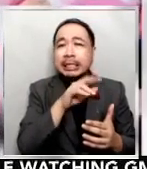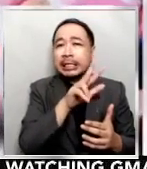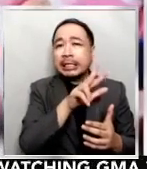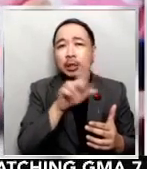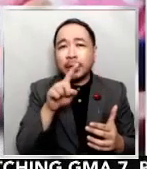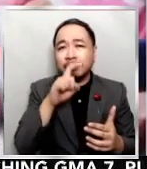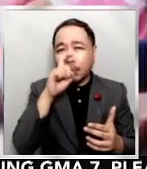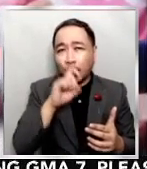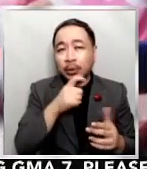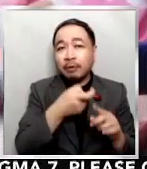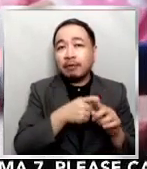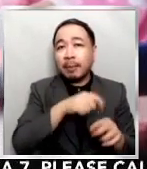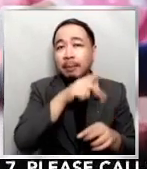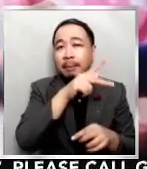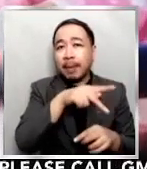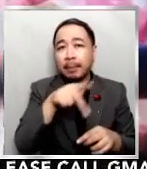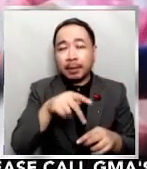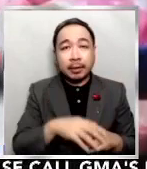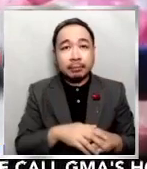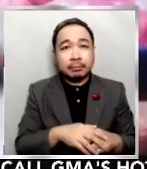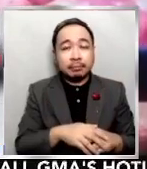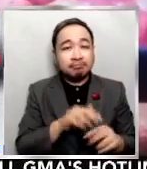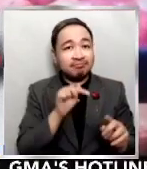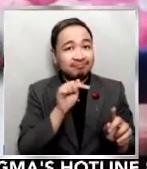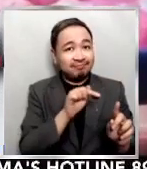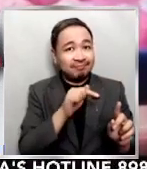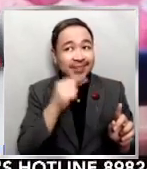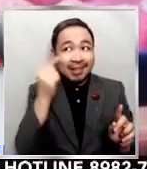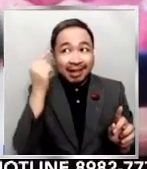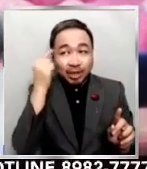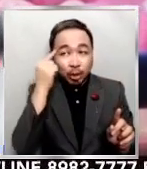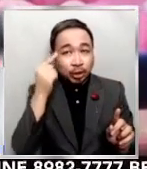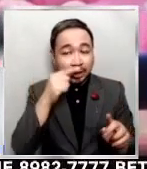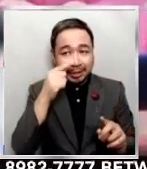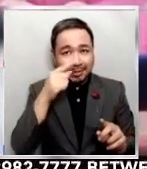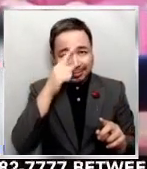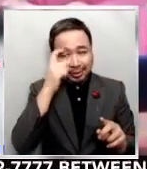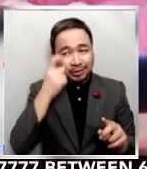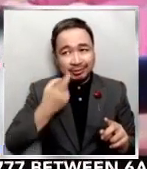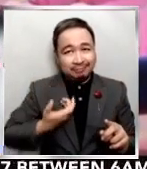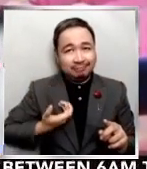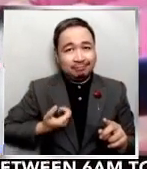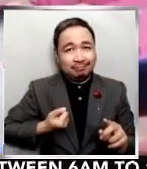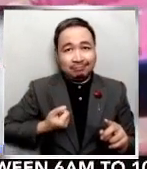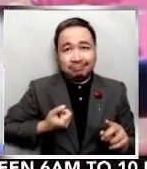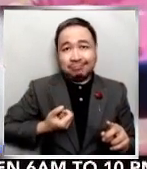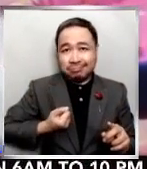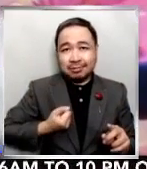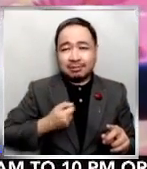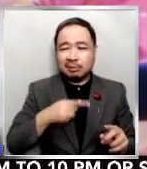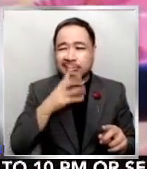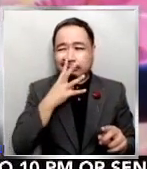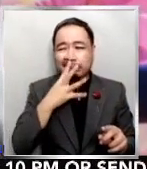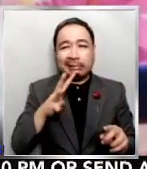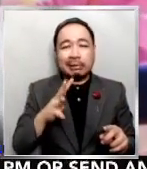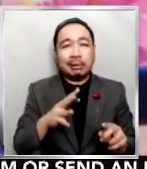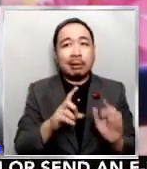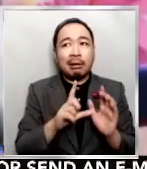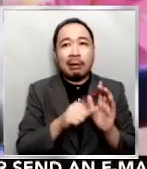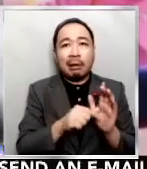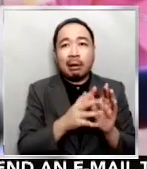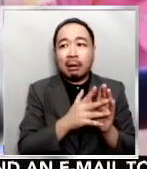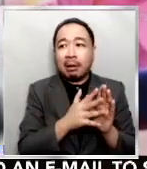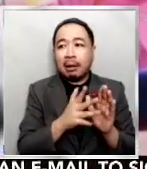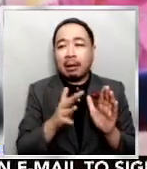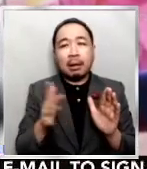Akala niya dala ito ng pagkakaroon niya ng breast milk, kaya hindi niya ito ininda. Lumipas ang araw,